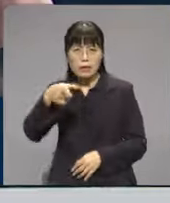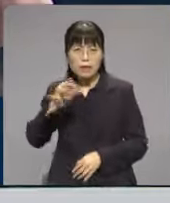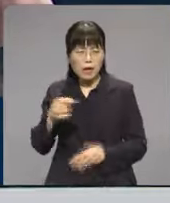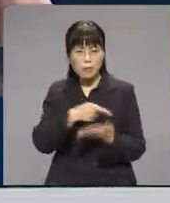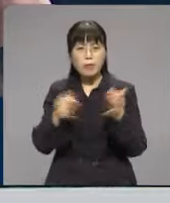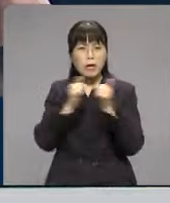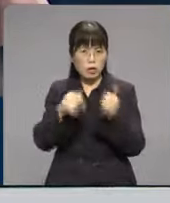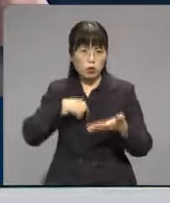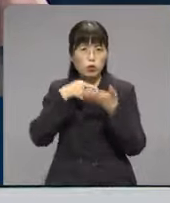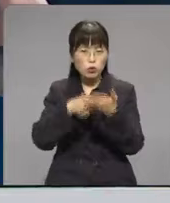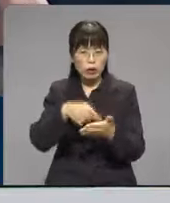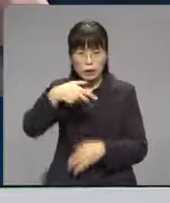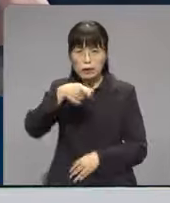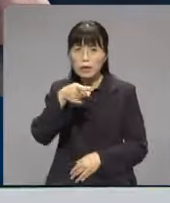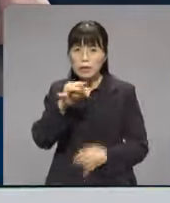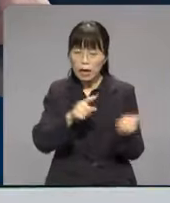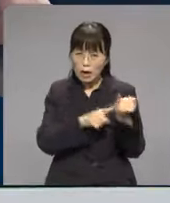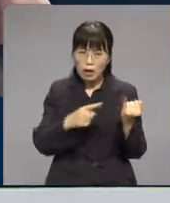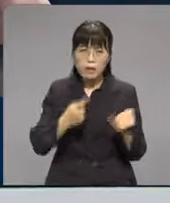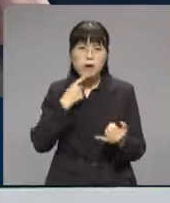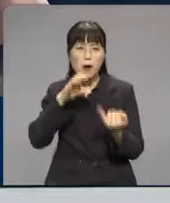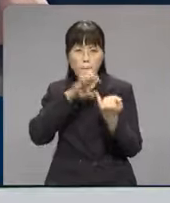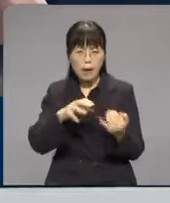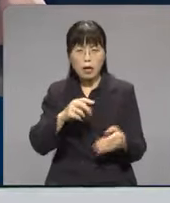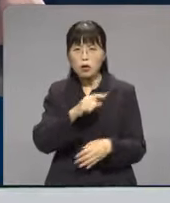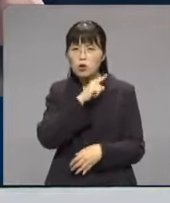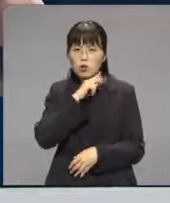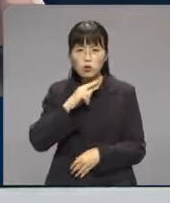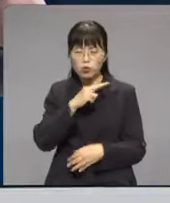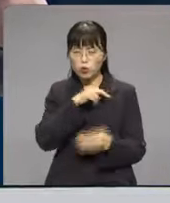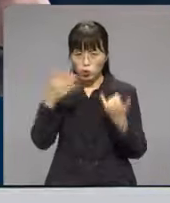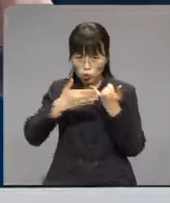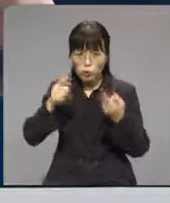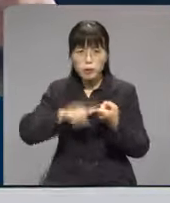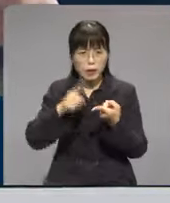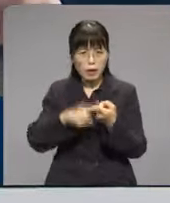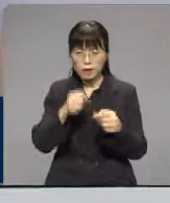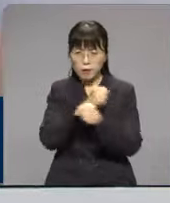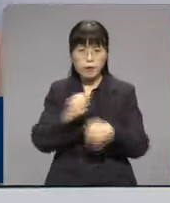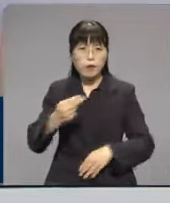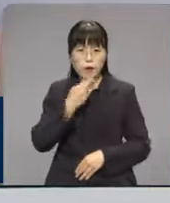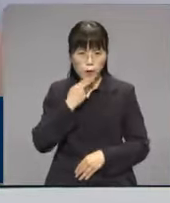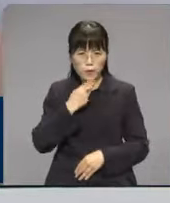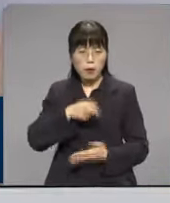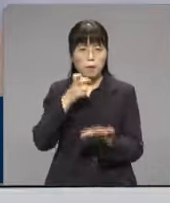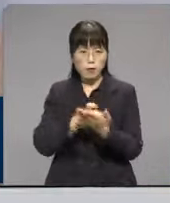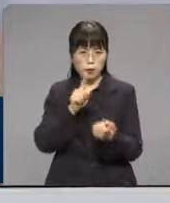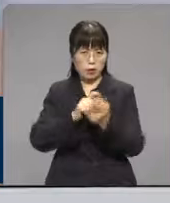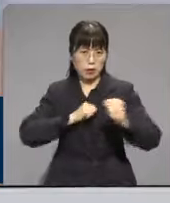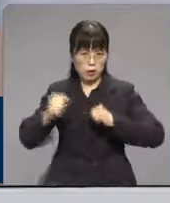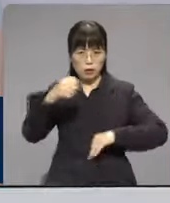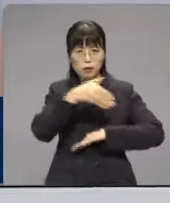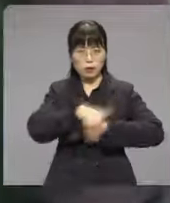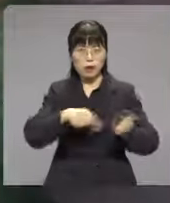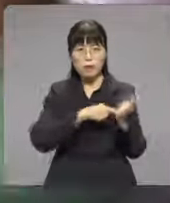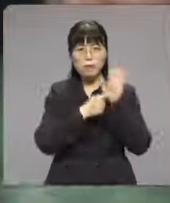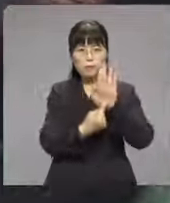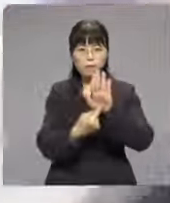주장했습니다. 찌양 측은 협박 유튜버들에 대해 선처 없이 법적 대응하겠다고 밝혔습니다. 정진호 기자입니다.